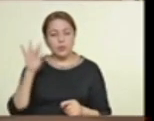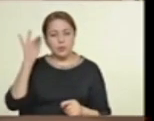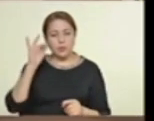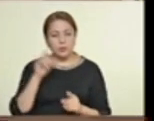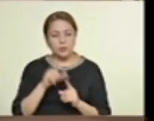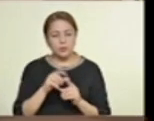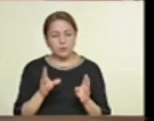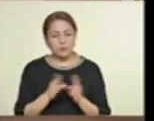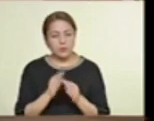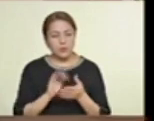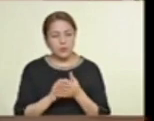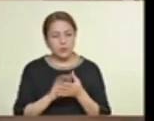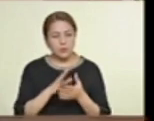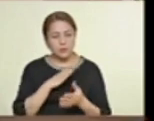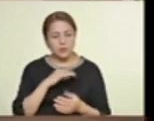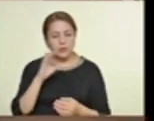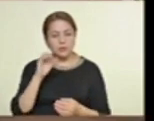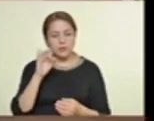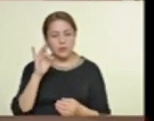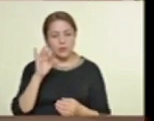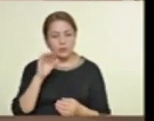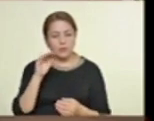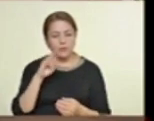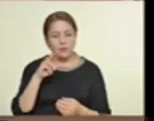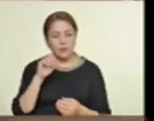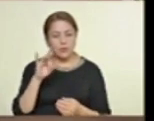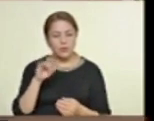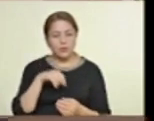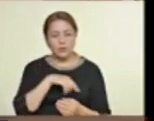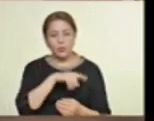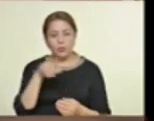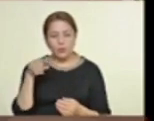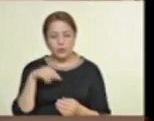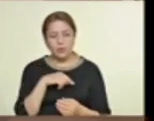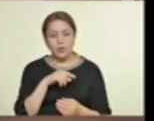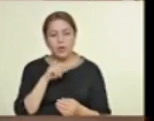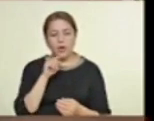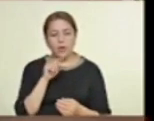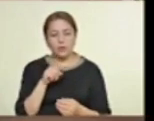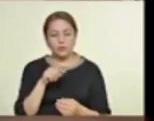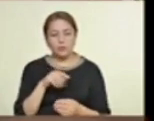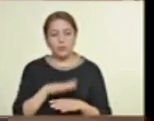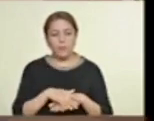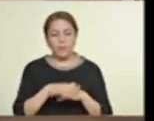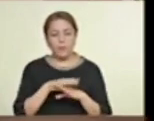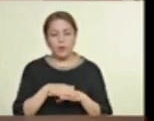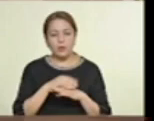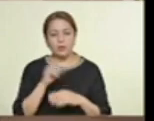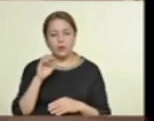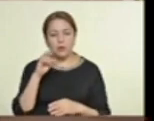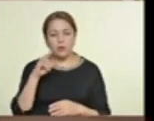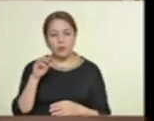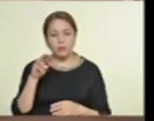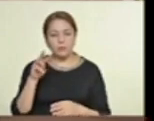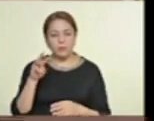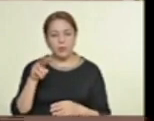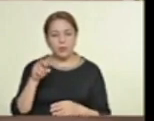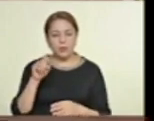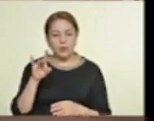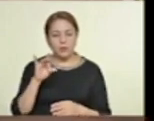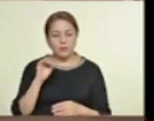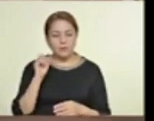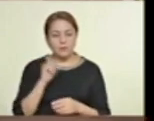tanish edingiz. Ya'ni sarroflar, bular aynan ana shu bank xodimlari vazifasini bajaruvchi,